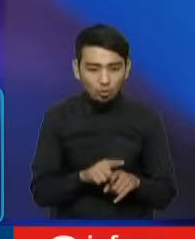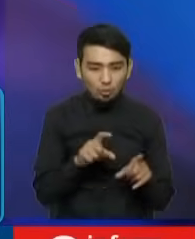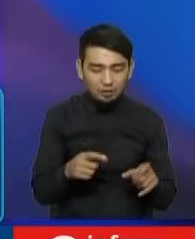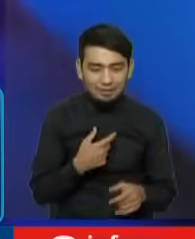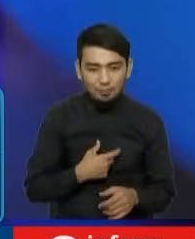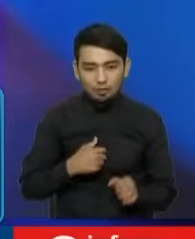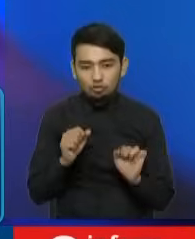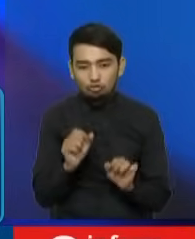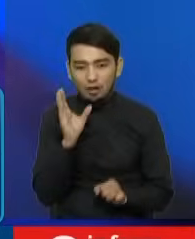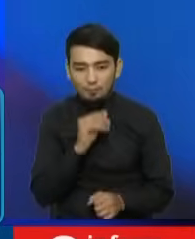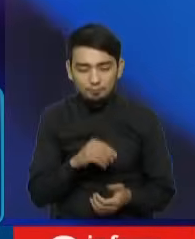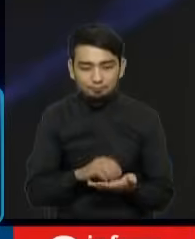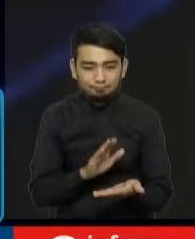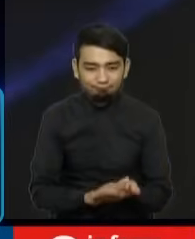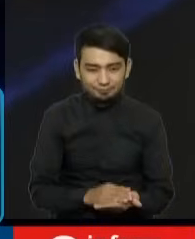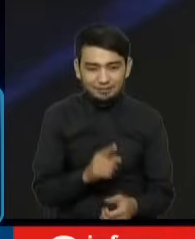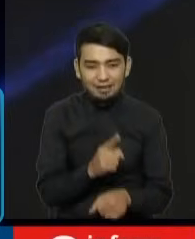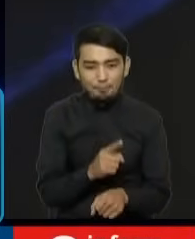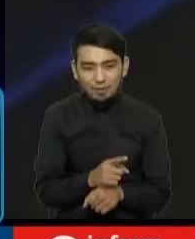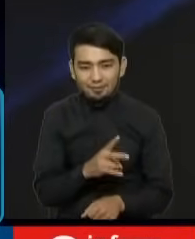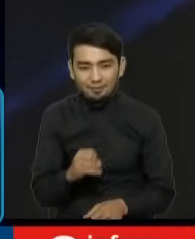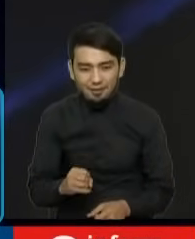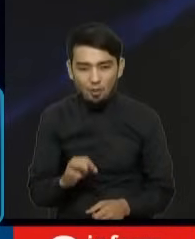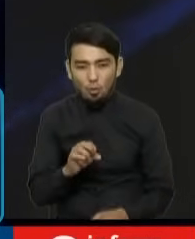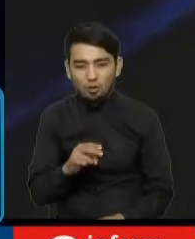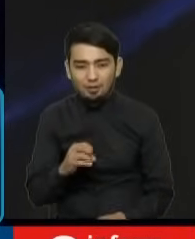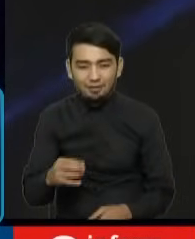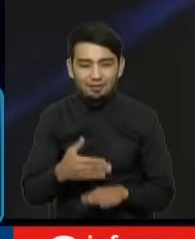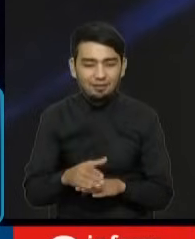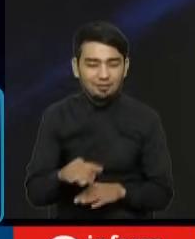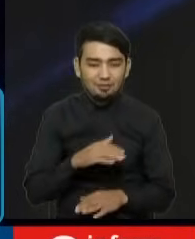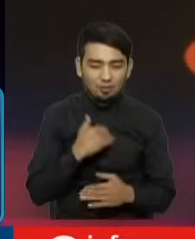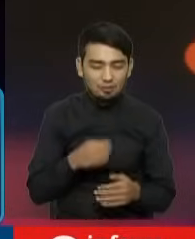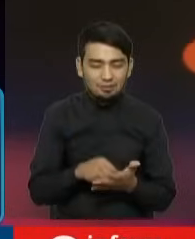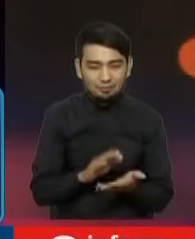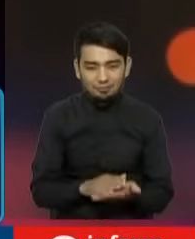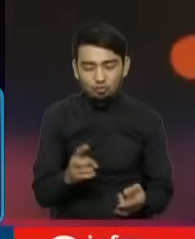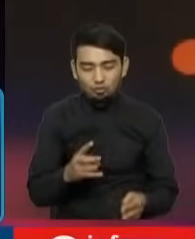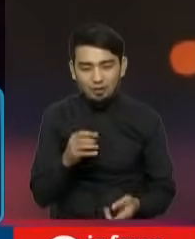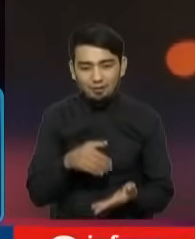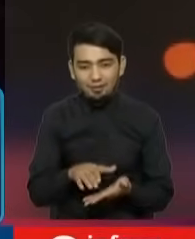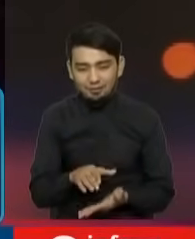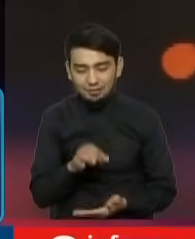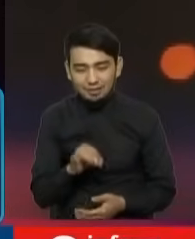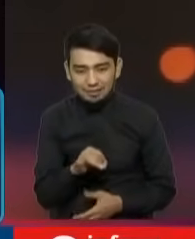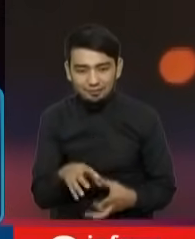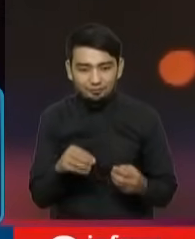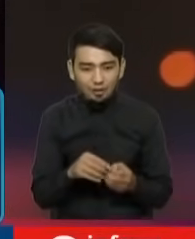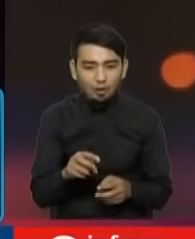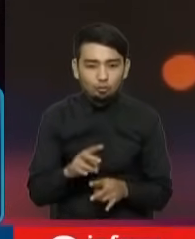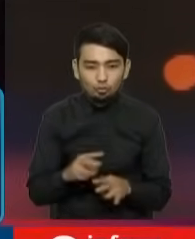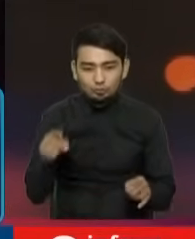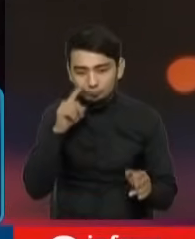обезопасить себя, установив запрет на оформление онлайн-кредитов. Эта мера поможет защититься от оформленных без вашего ведома